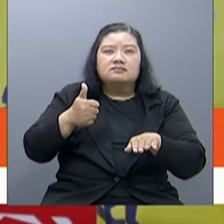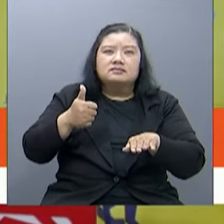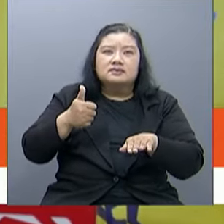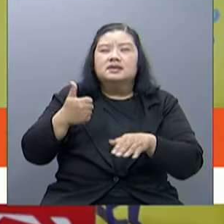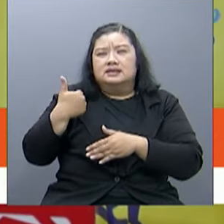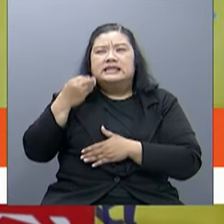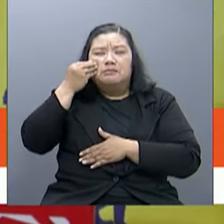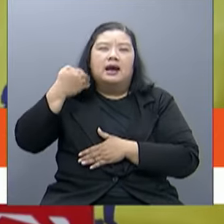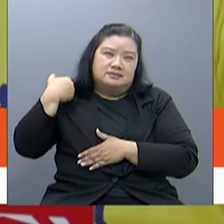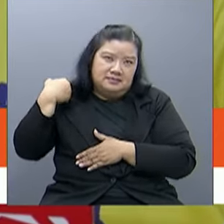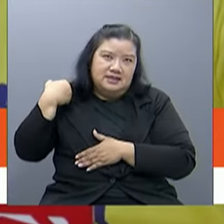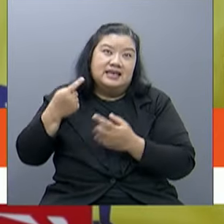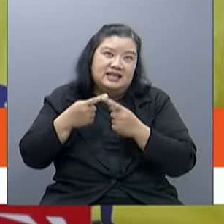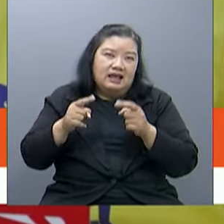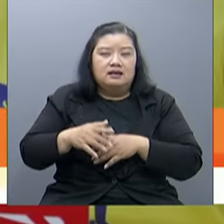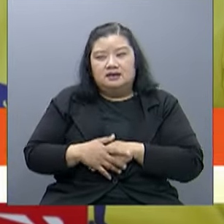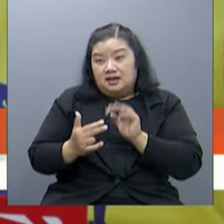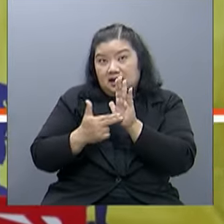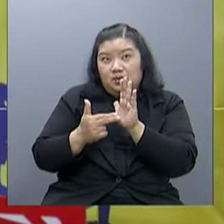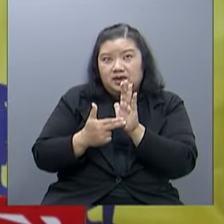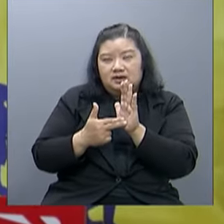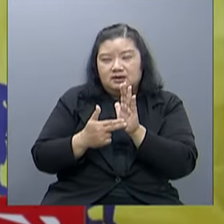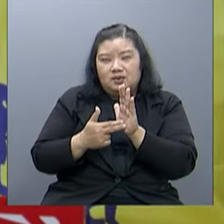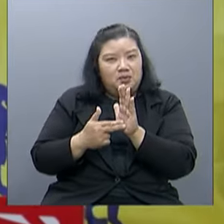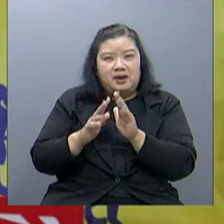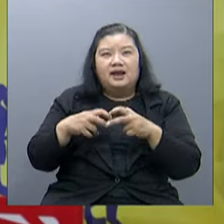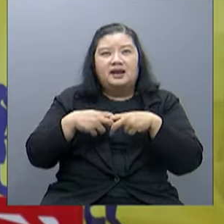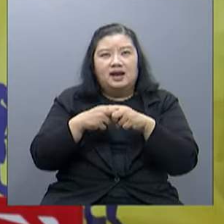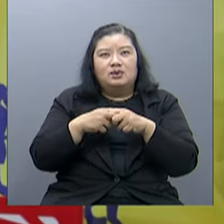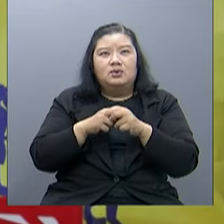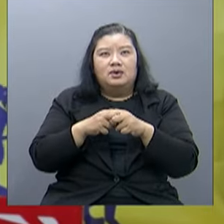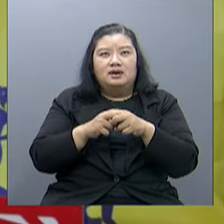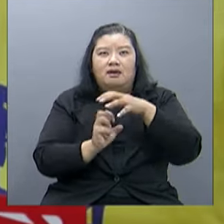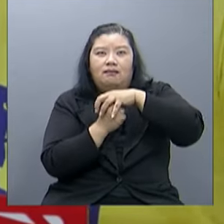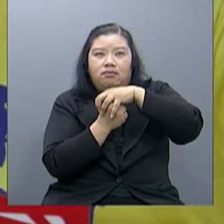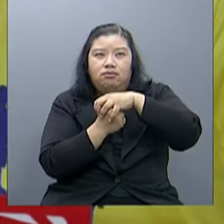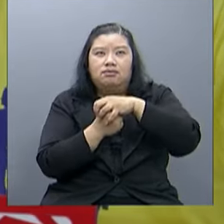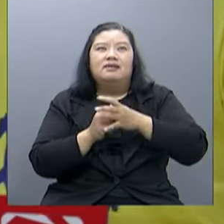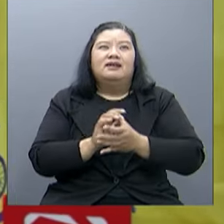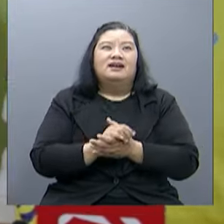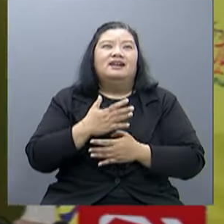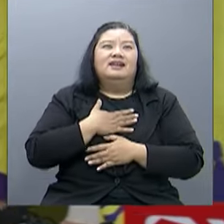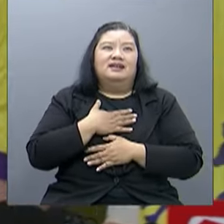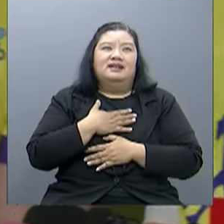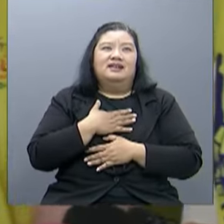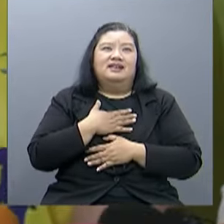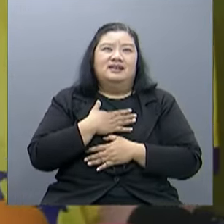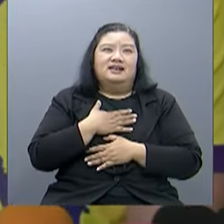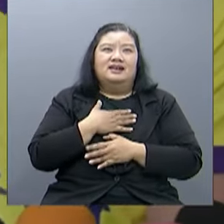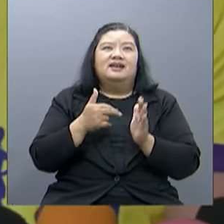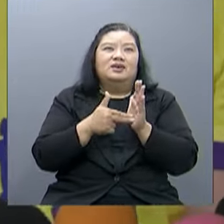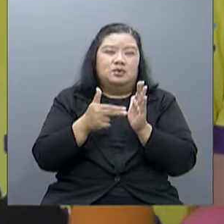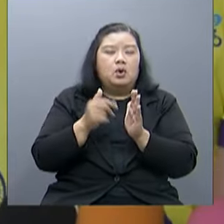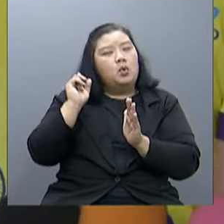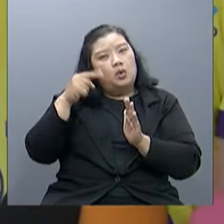อยู่เหมือนกันอะไรเงี้ยแต่ถ้าวิ่งแล้วคงต้องเซฟข่าวนิดนึง หลังๆคือกระดูกกระเดี่ยวไม่ค่อยดีแล้ว มันก็อาจจะแบบเป็นตัวแทนของสาวๆ